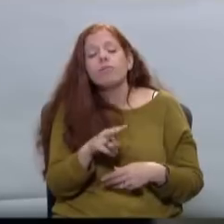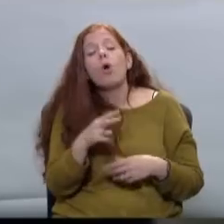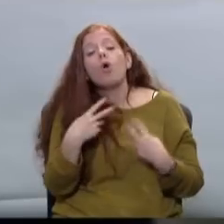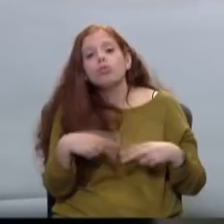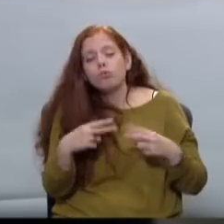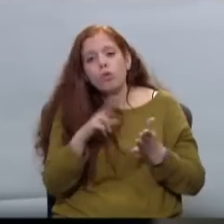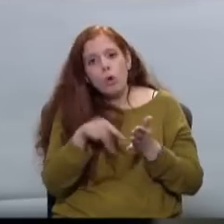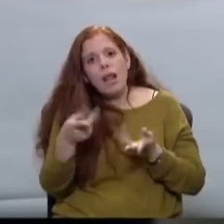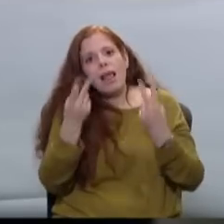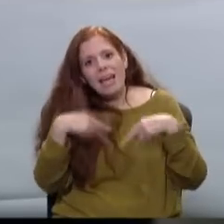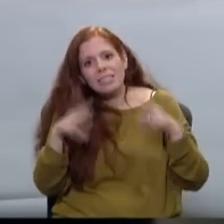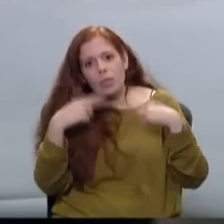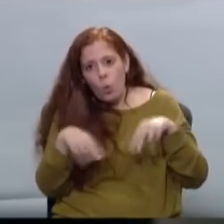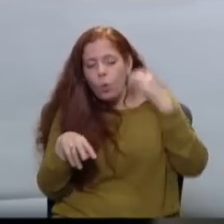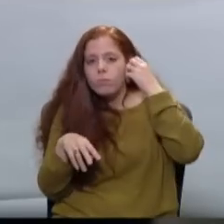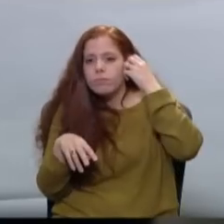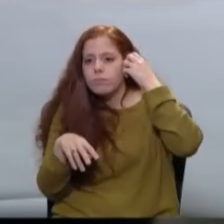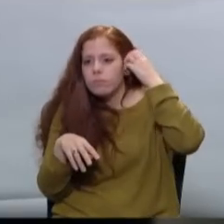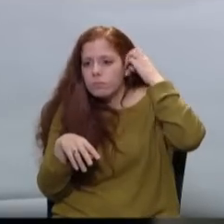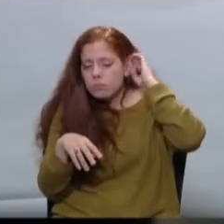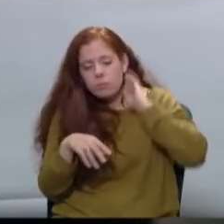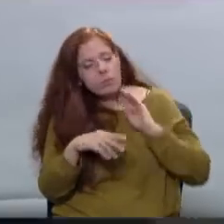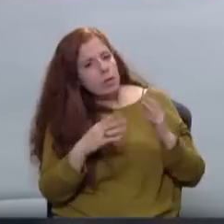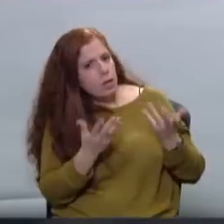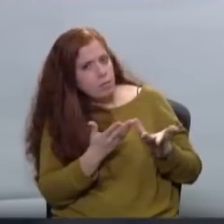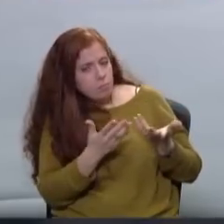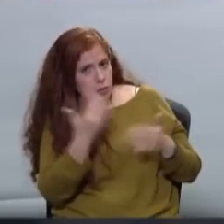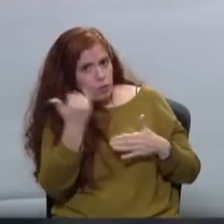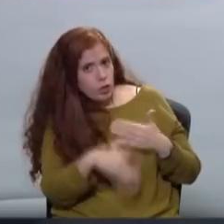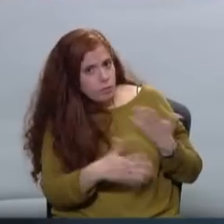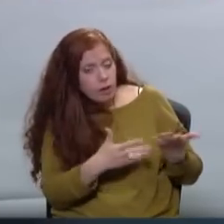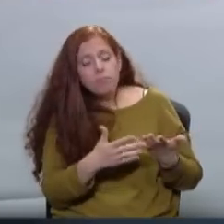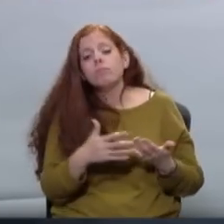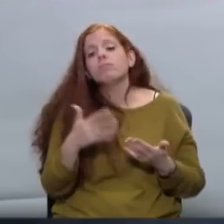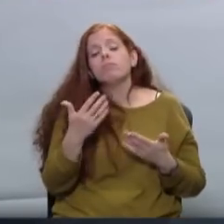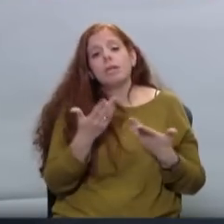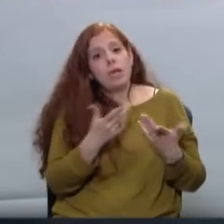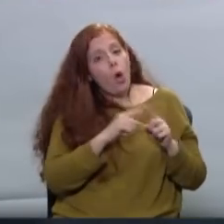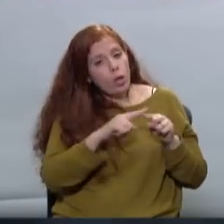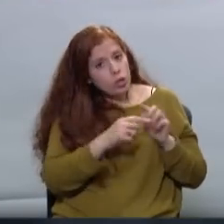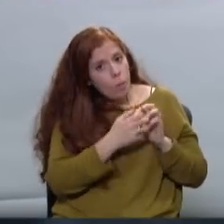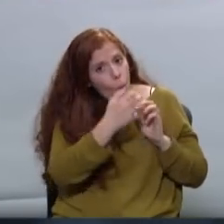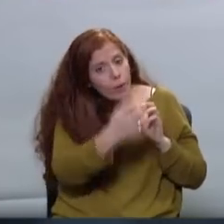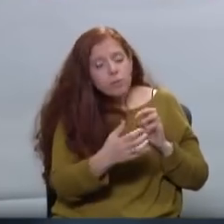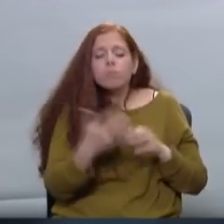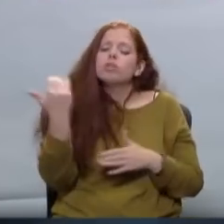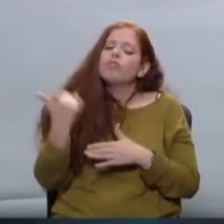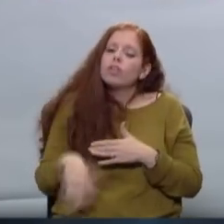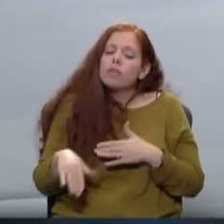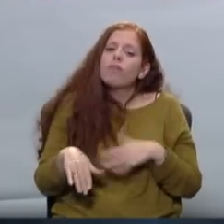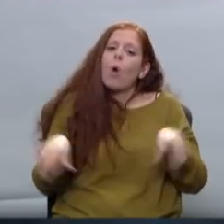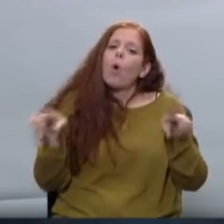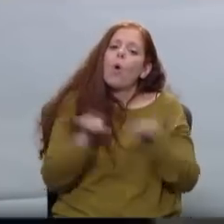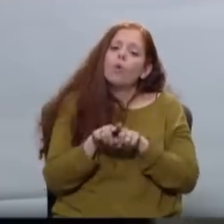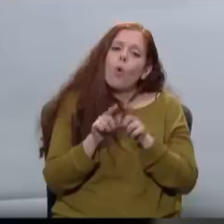של דבר יחזרו. איך זה יסתיים אז אגב? כלומר, בסופו של דבר, ועדת פיוס וחודשים ארוכים או ש... בסופו של דבר אותו